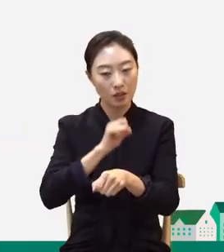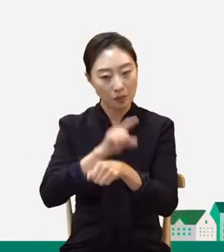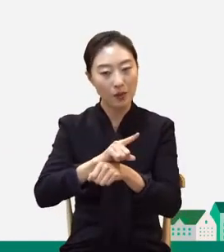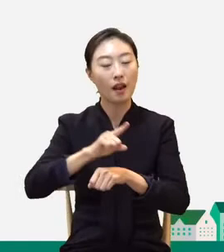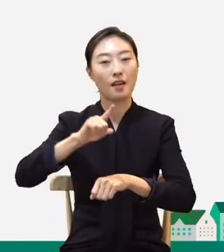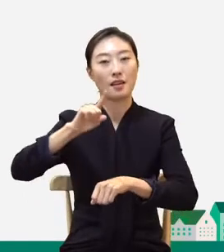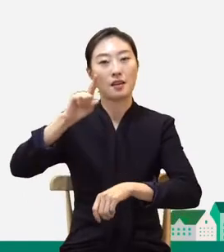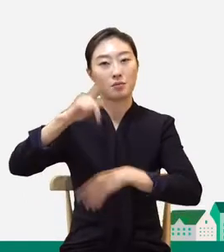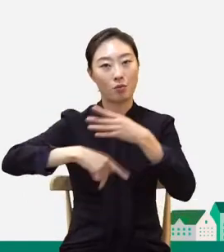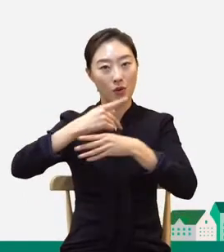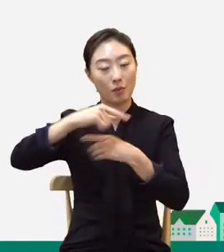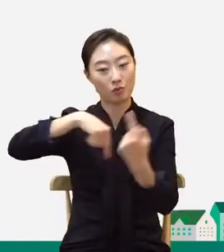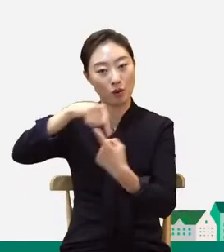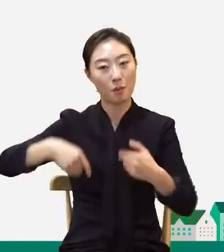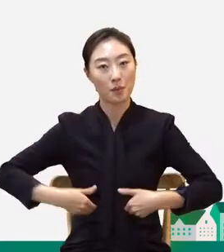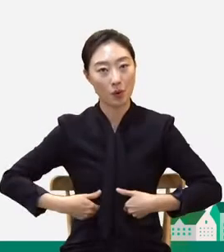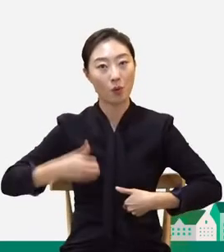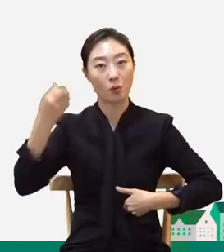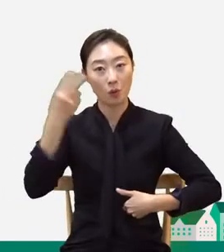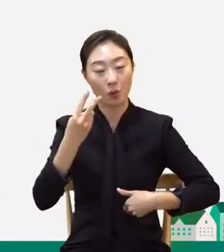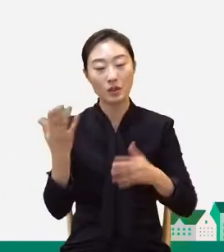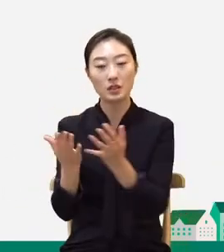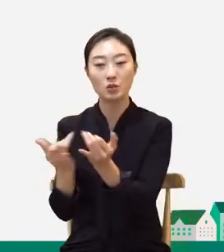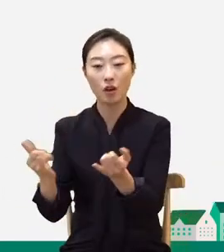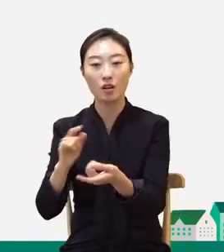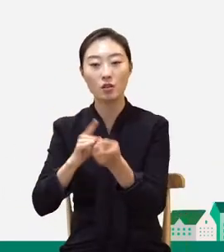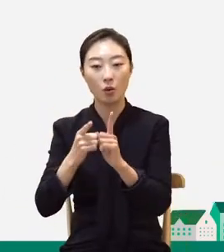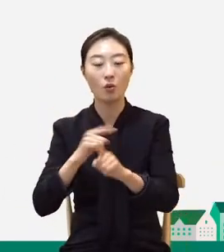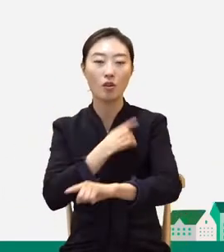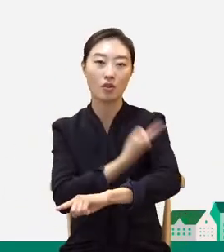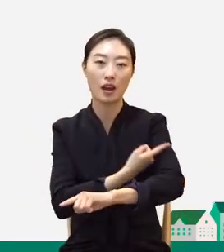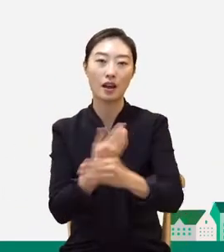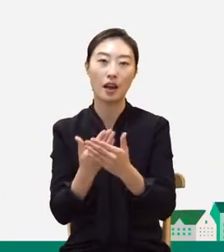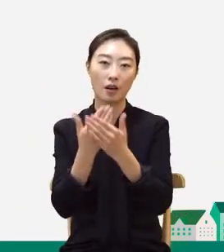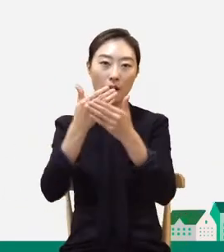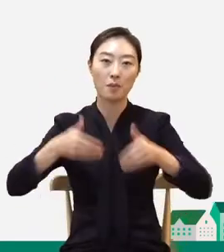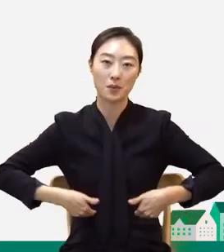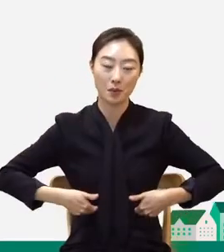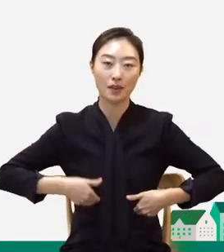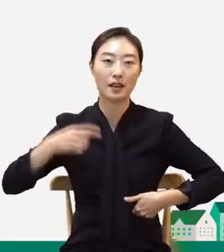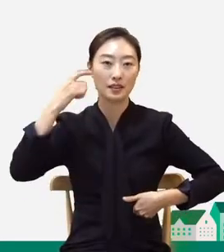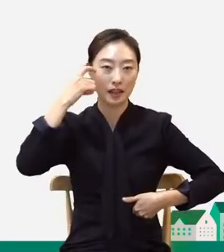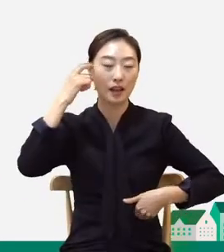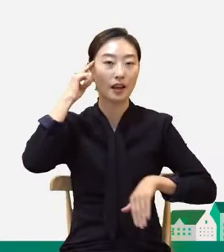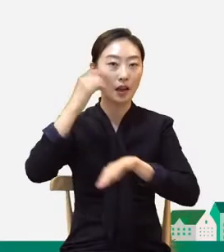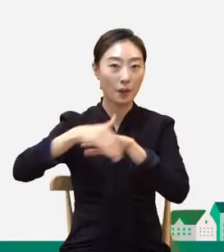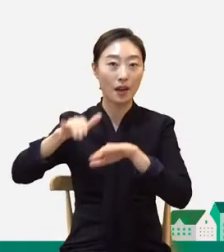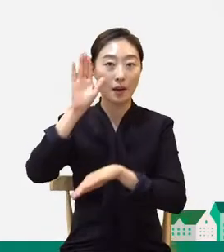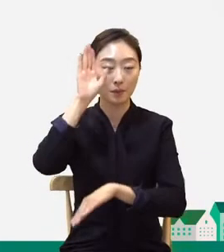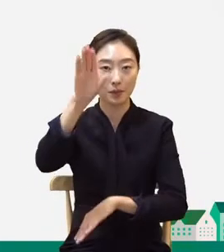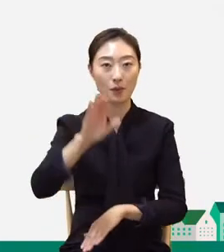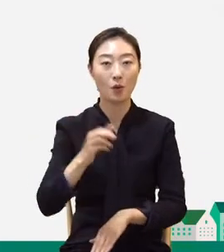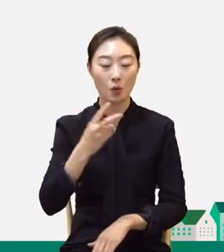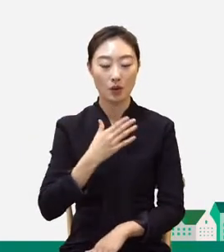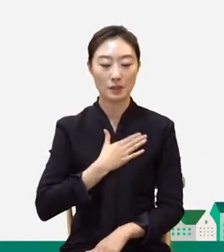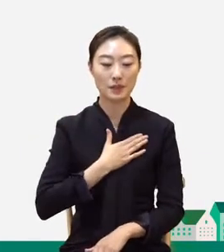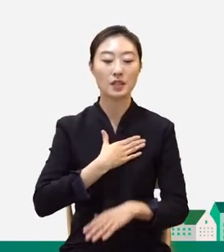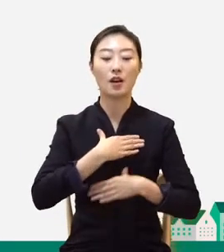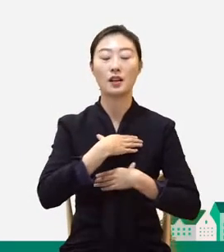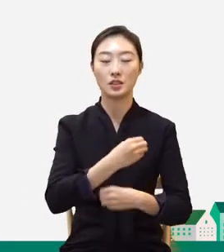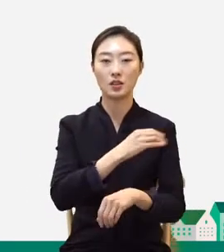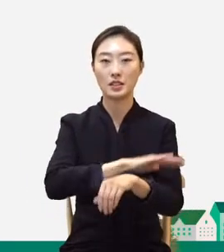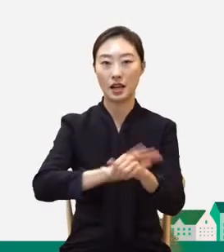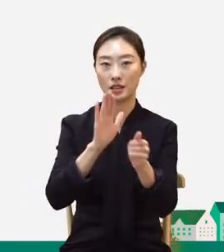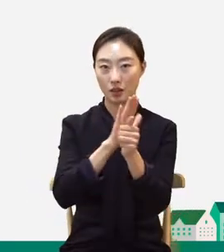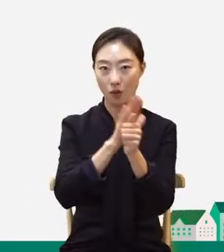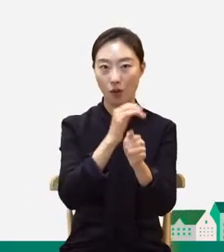동료 지원가의 역량을 강화해야 한다는 것을 향후 계획으로 생각하고 있고요. 또 심리적인 안정을